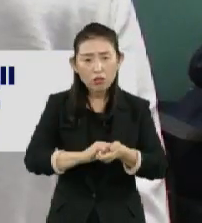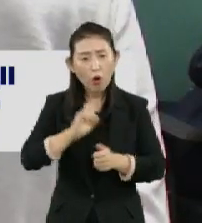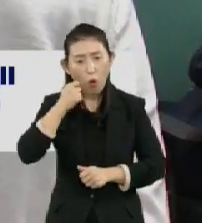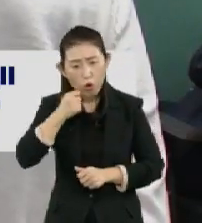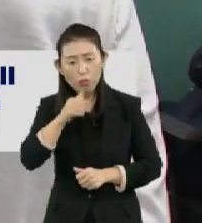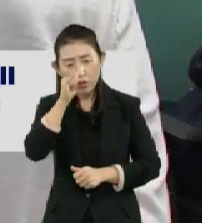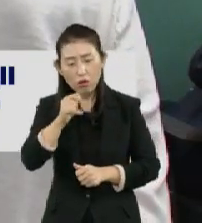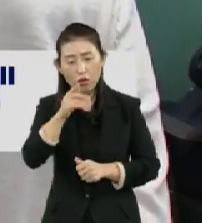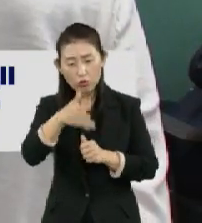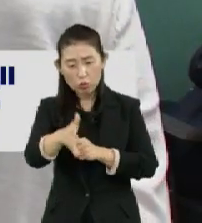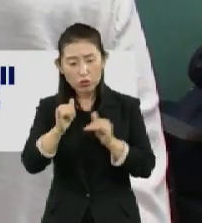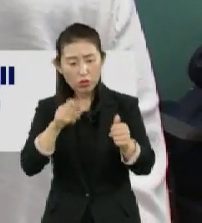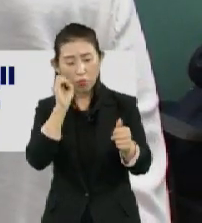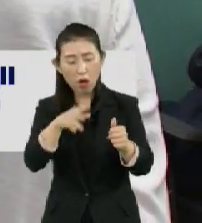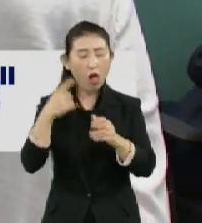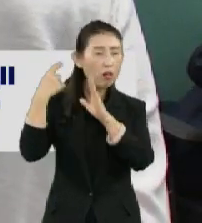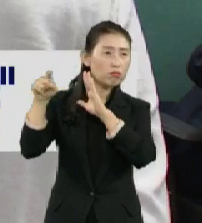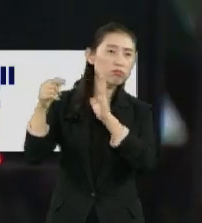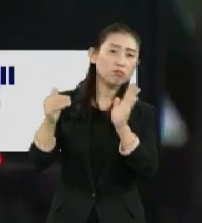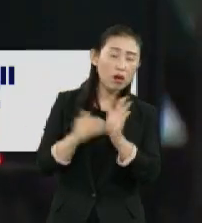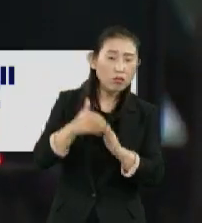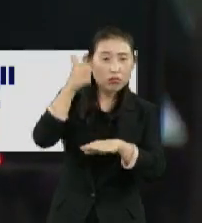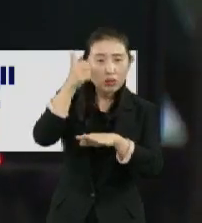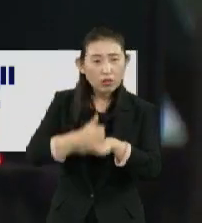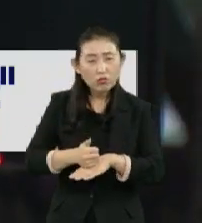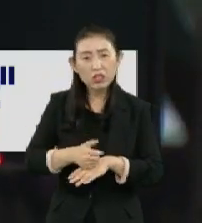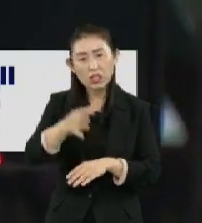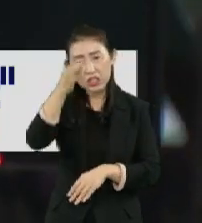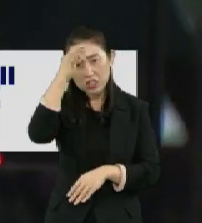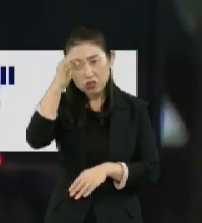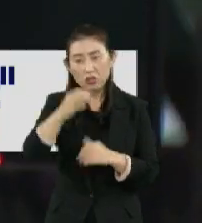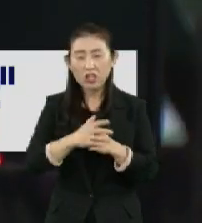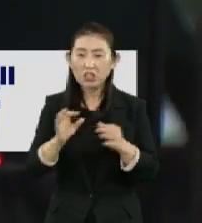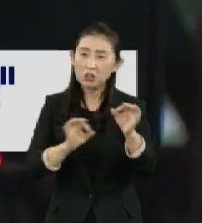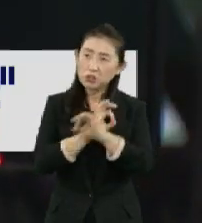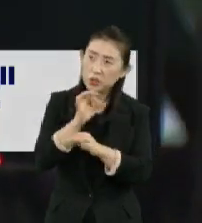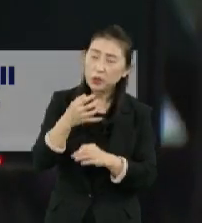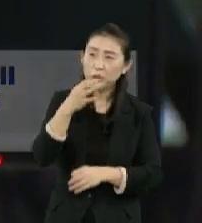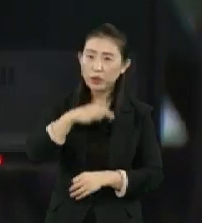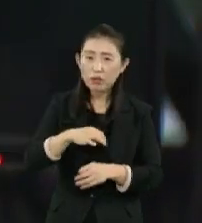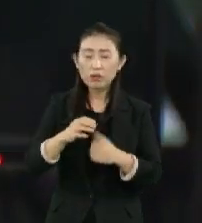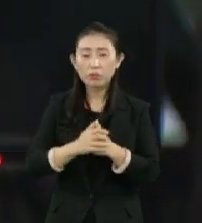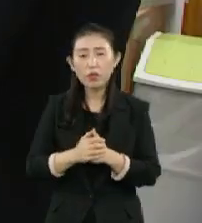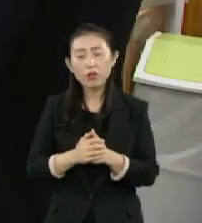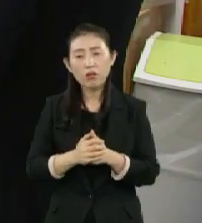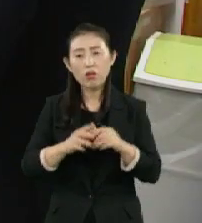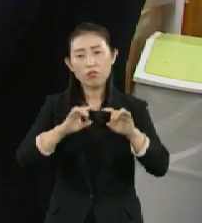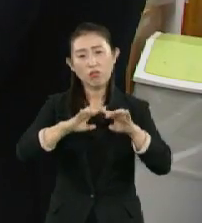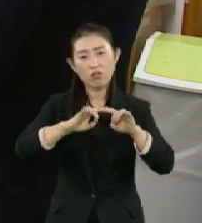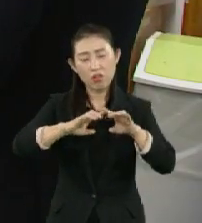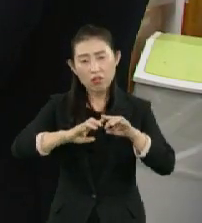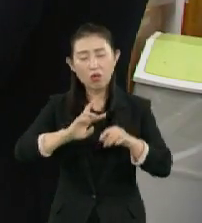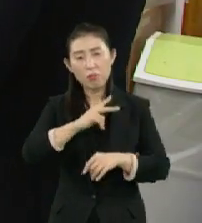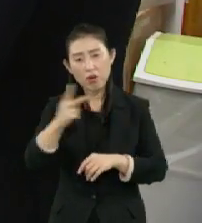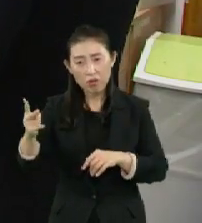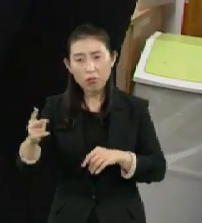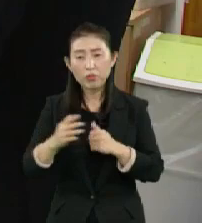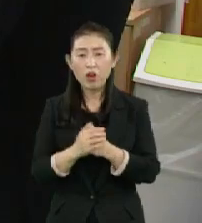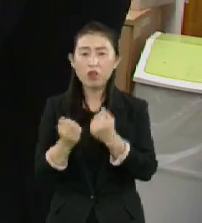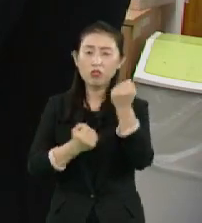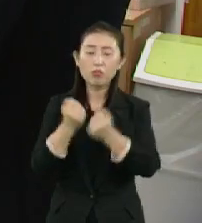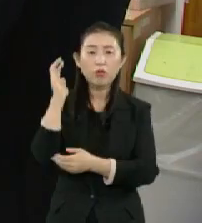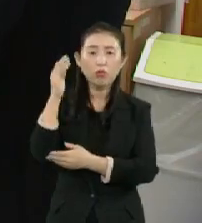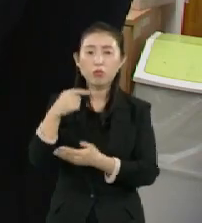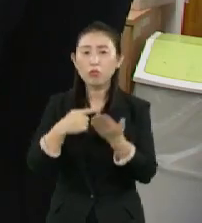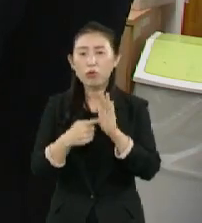지적했던 전문가들의 의견을 무시한 채 뒤늦게 기술력과 경제성을 들어 6가선으로 계획 변경하고